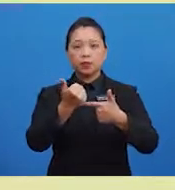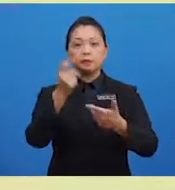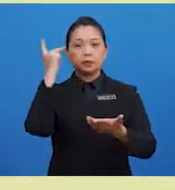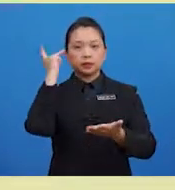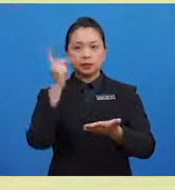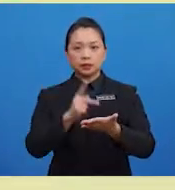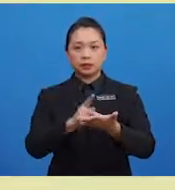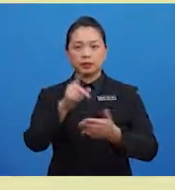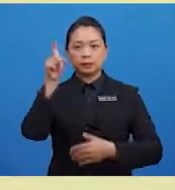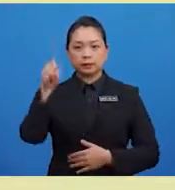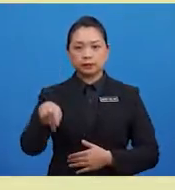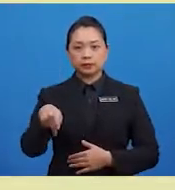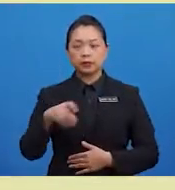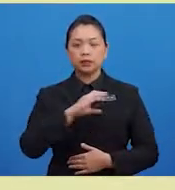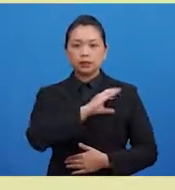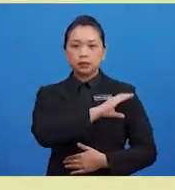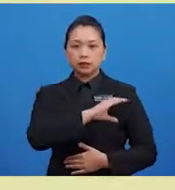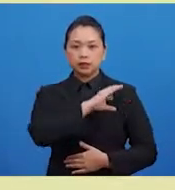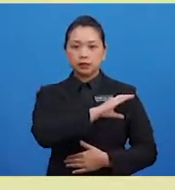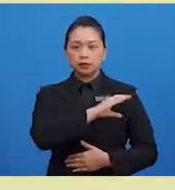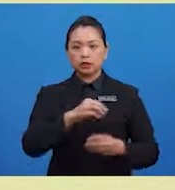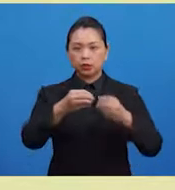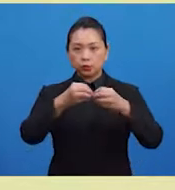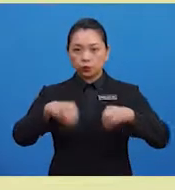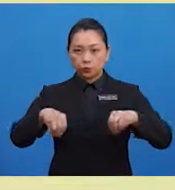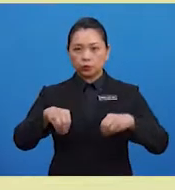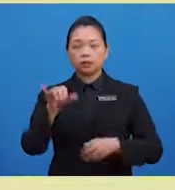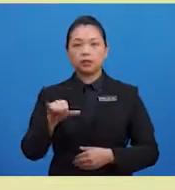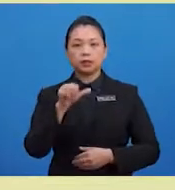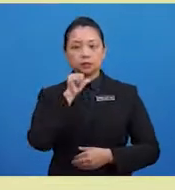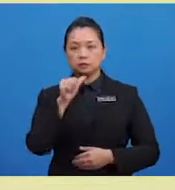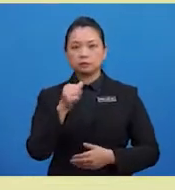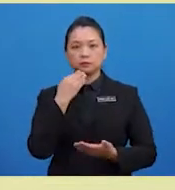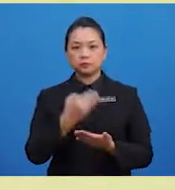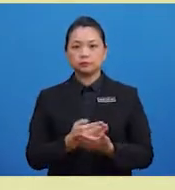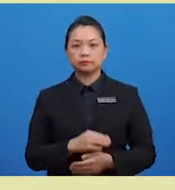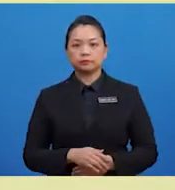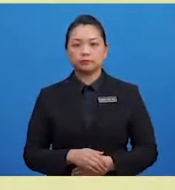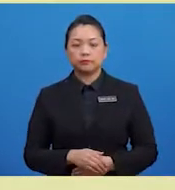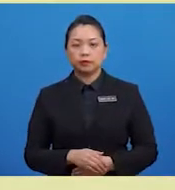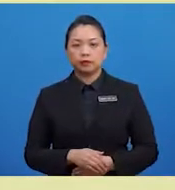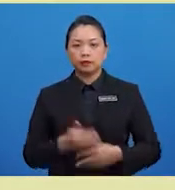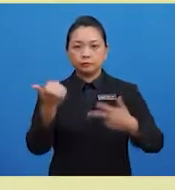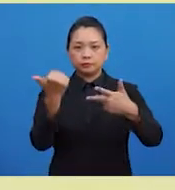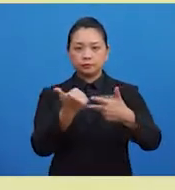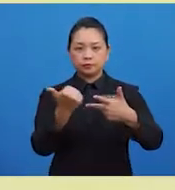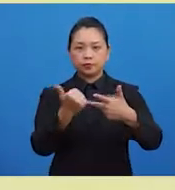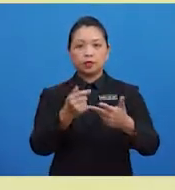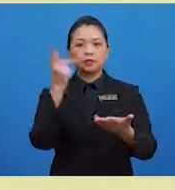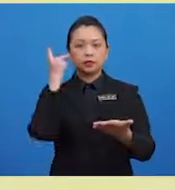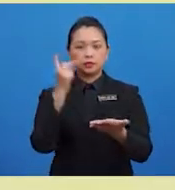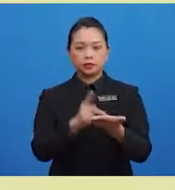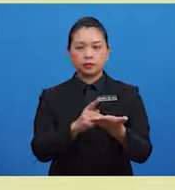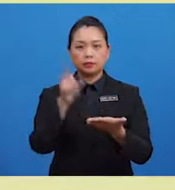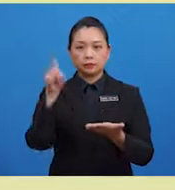perlu mengenal pasti ciri-ciri telur yang tidak bernas. Dan yang ketiga, pelajar perlu mengenal